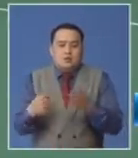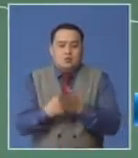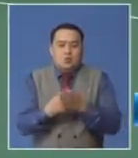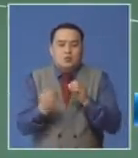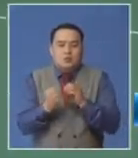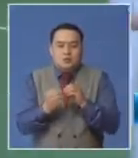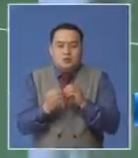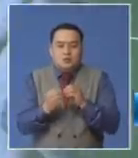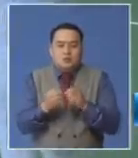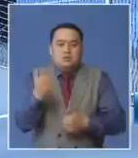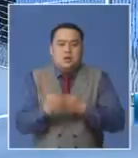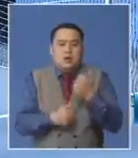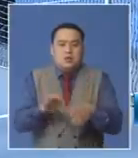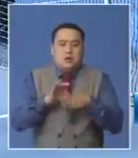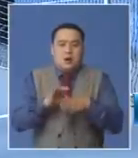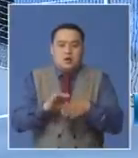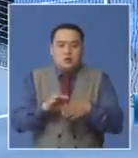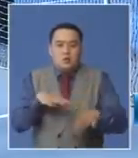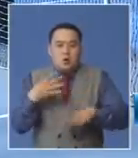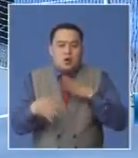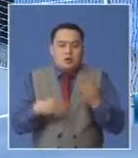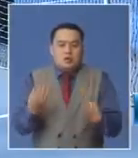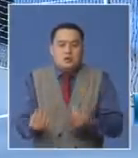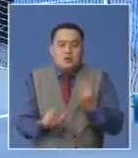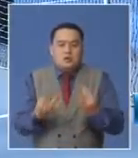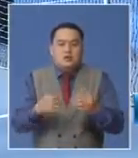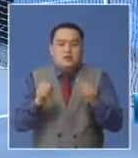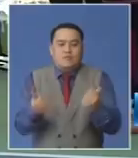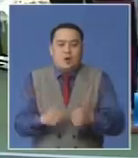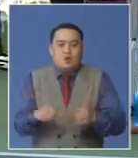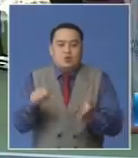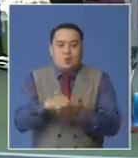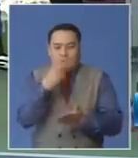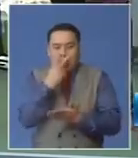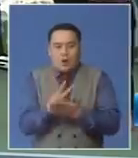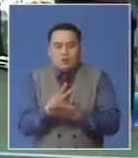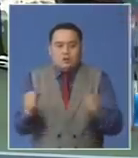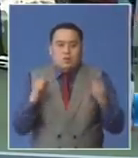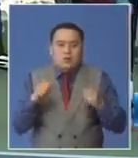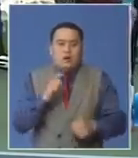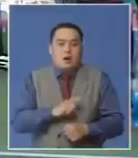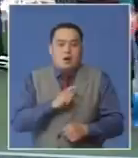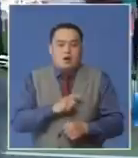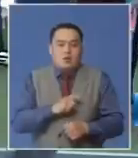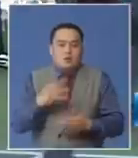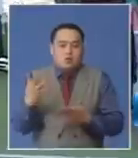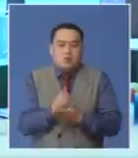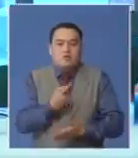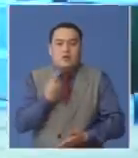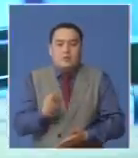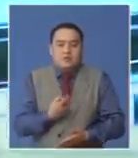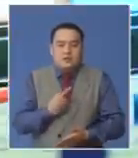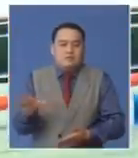мяч и состязаниях проходивших в упорной и интересной форме участники смогли показать свой спортивный характер ловкость и мастерство